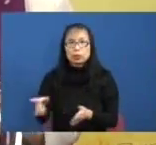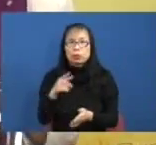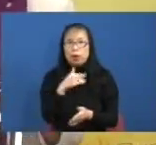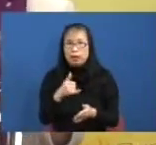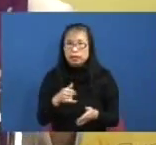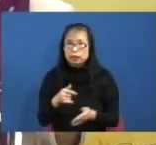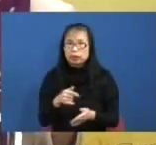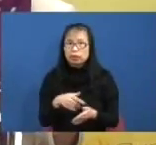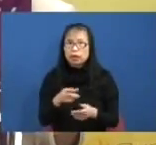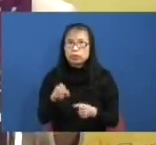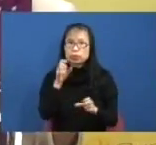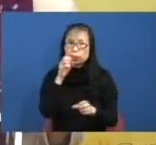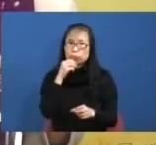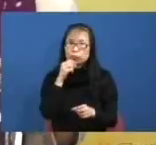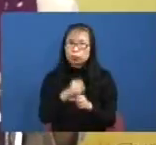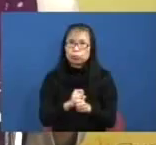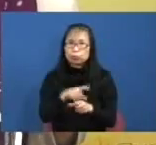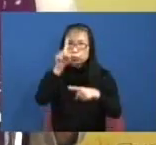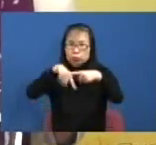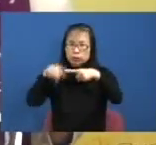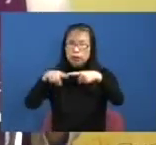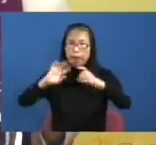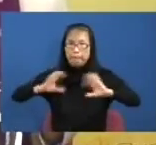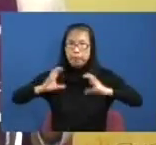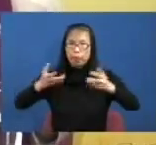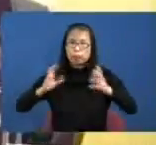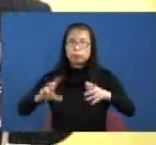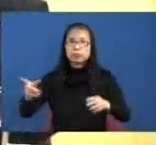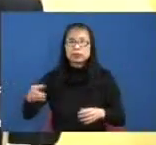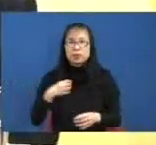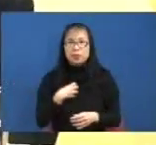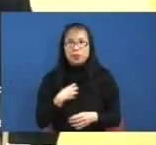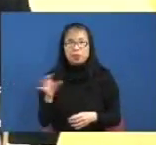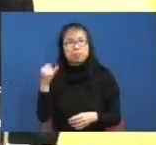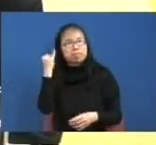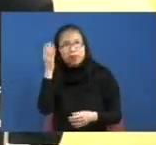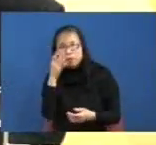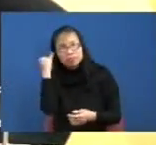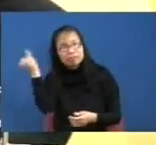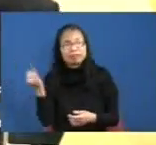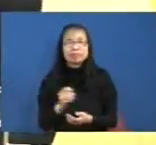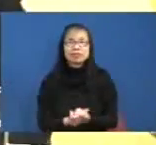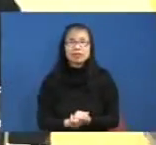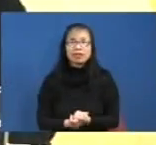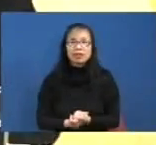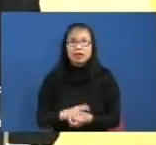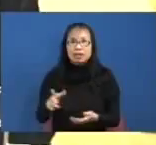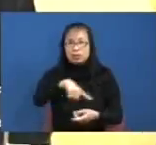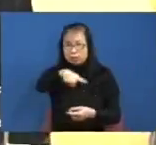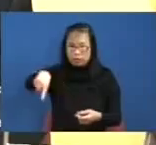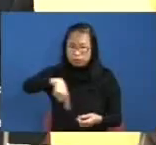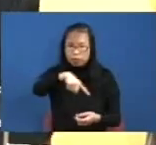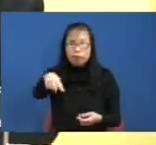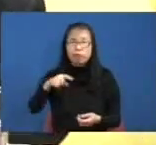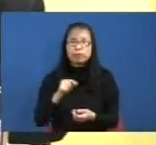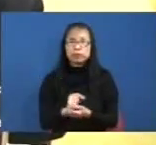講咧，就歸大埔嘅喎，歸大埔嘅，因為咧大 熟啲啊，呢個我唔係好清楚。 係啊，其實就嗰個地方咧，就